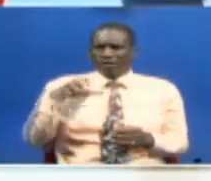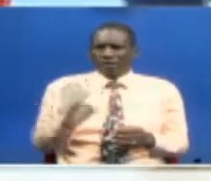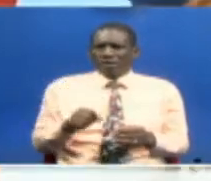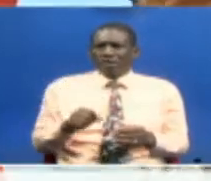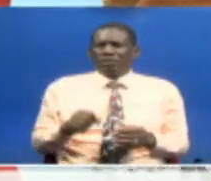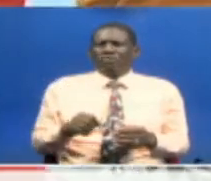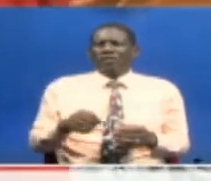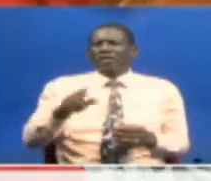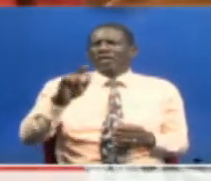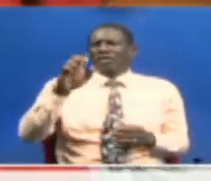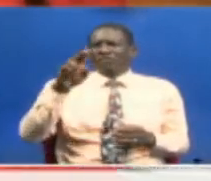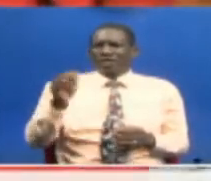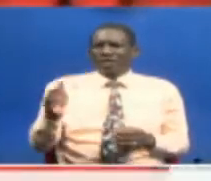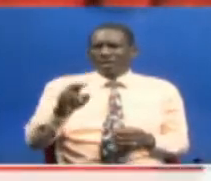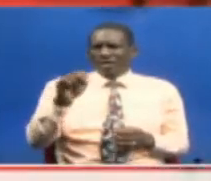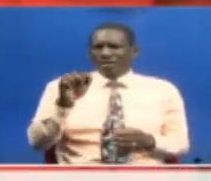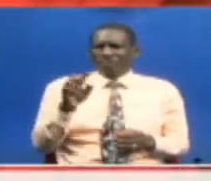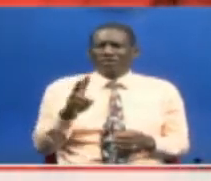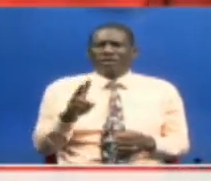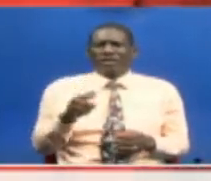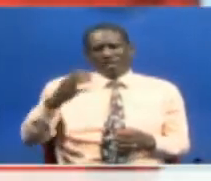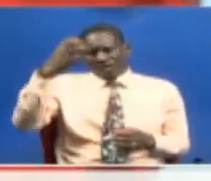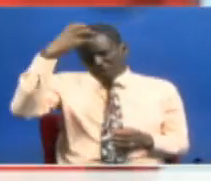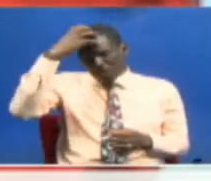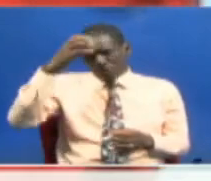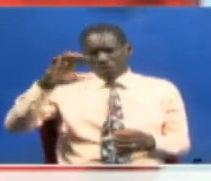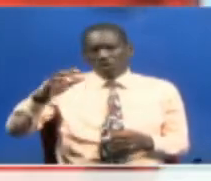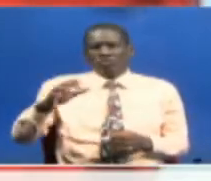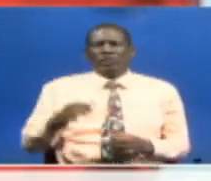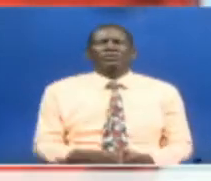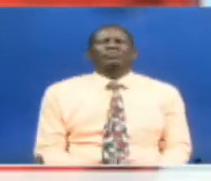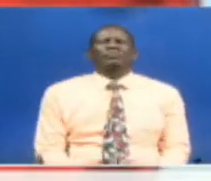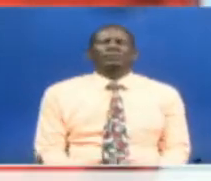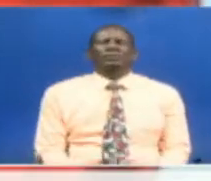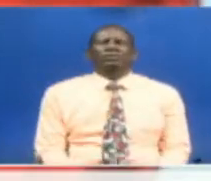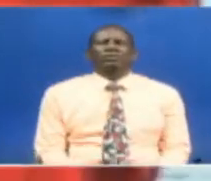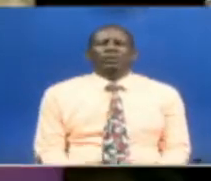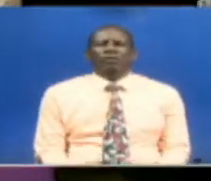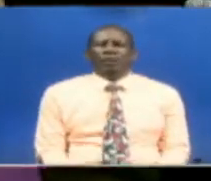Mutai, NTV in Lamu County.